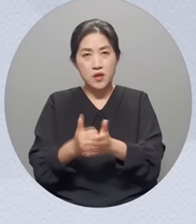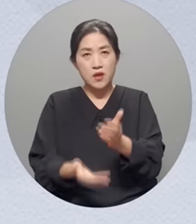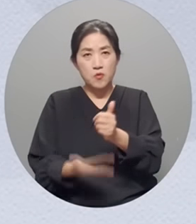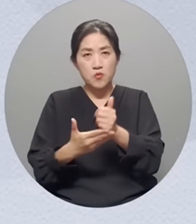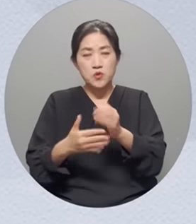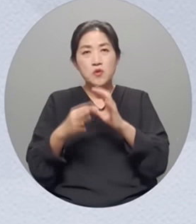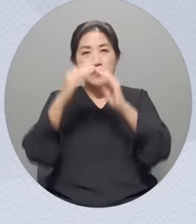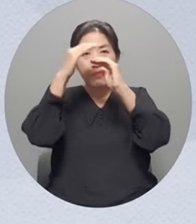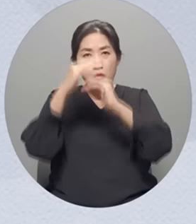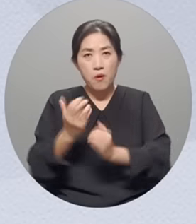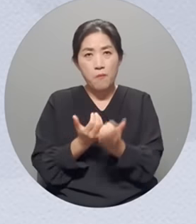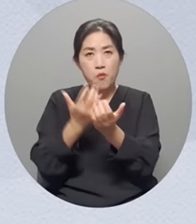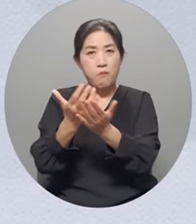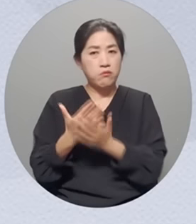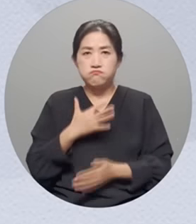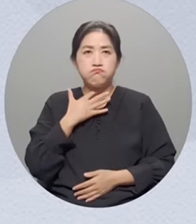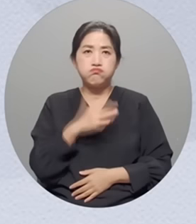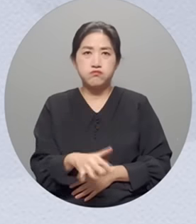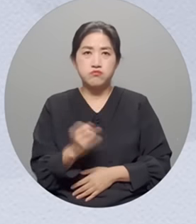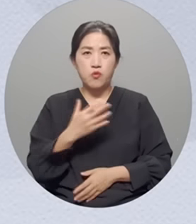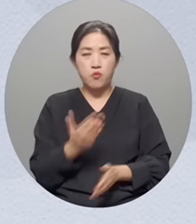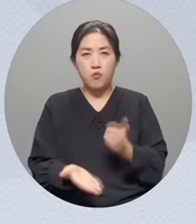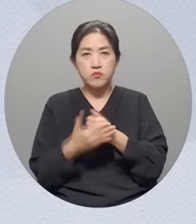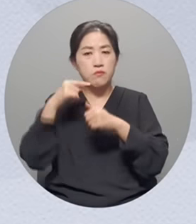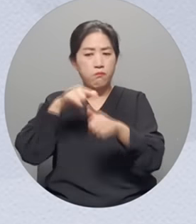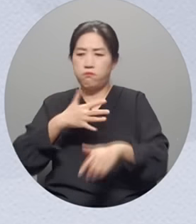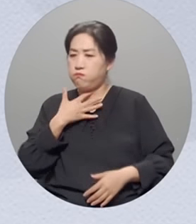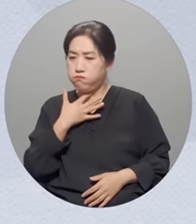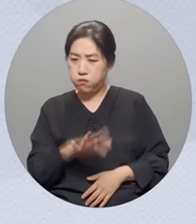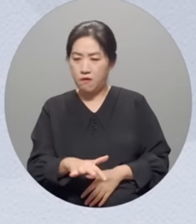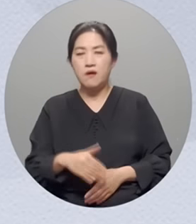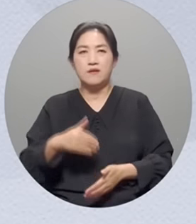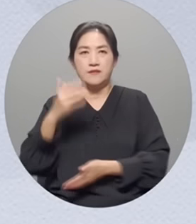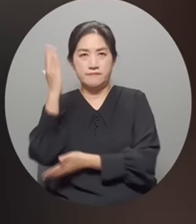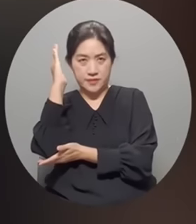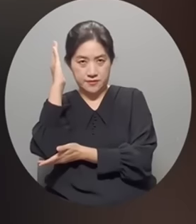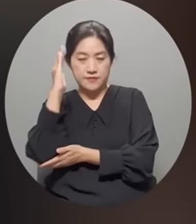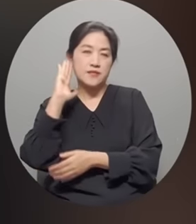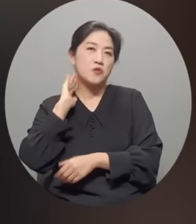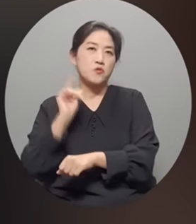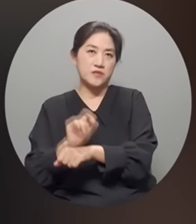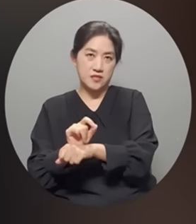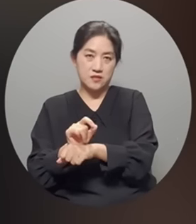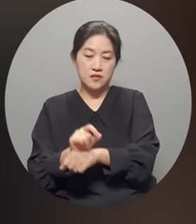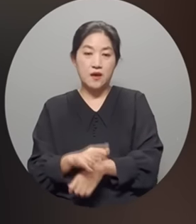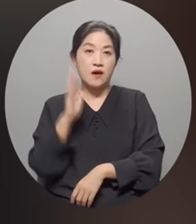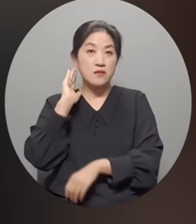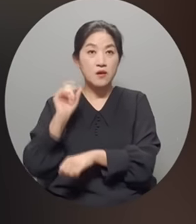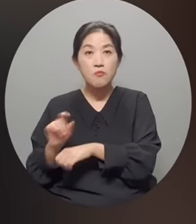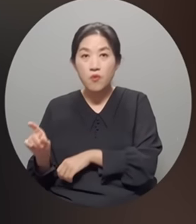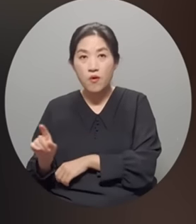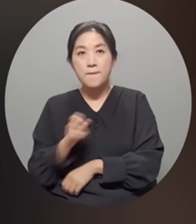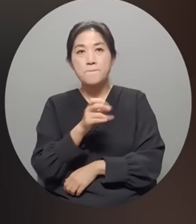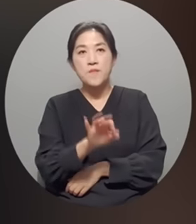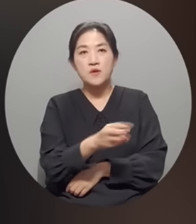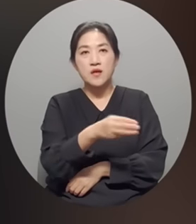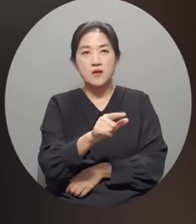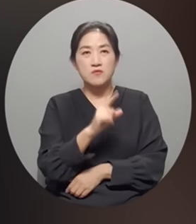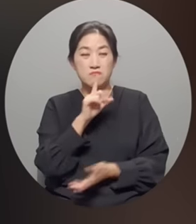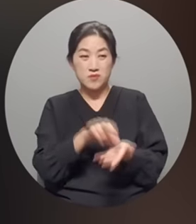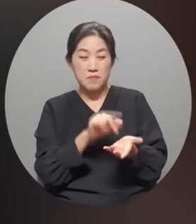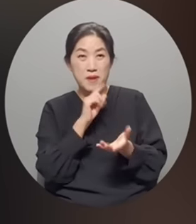대해 보고를 받은 적도 공천을 지시한 적도 없다고 주장했습니다. 당초 대통령실은 명태균 씨 파문이